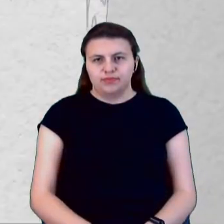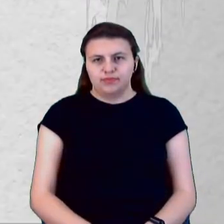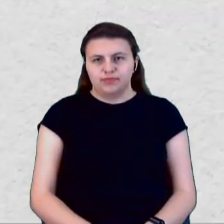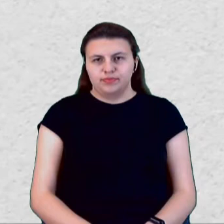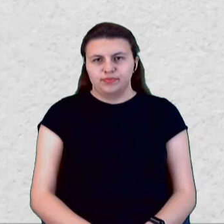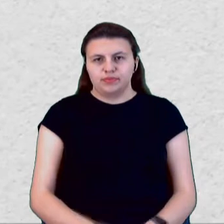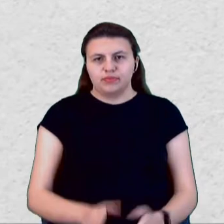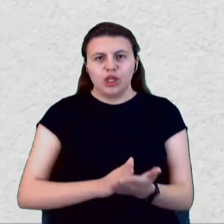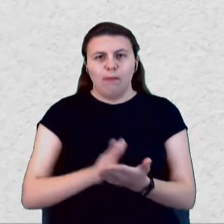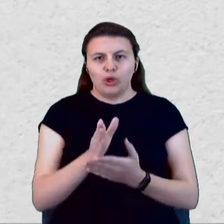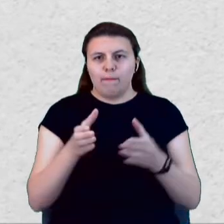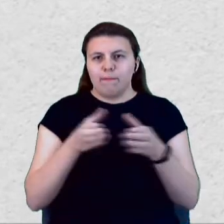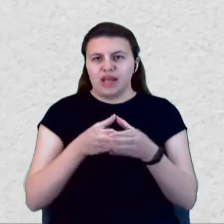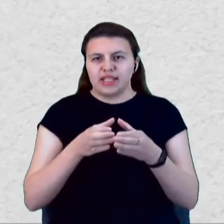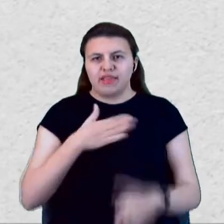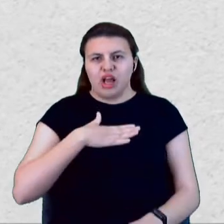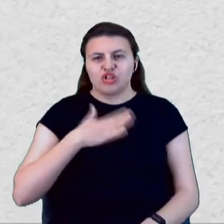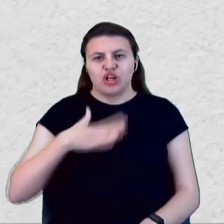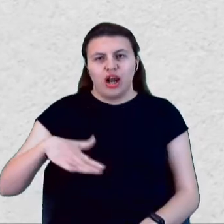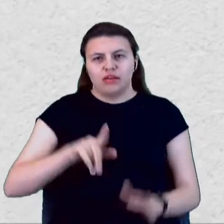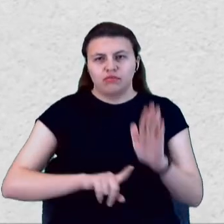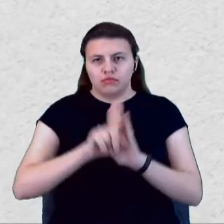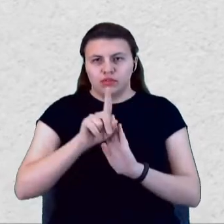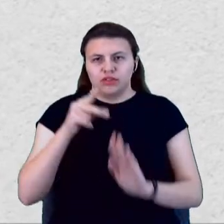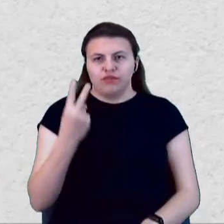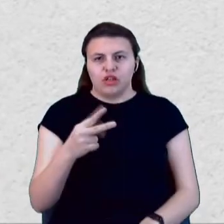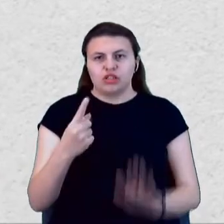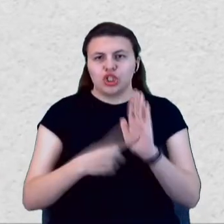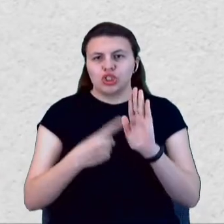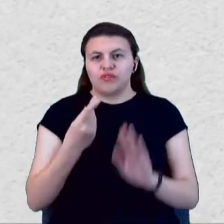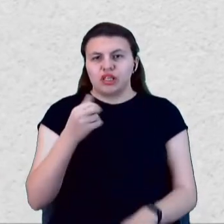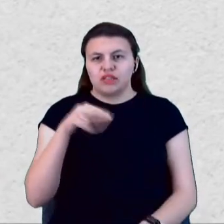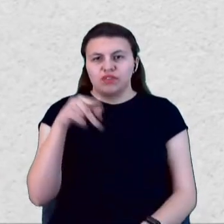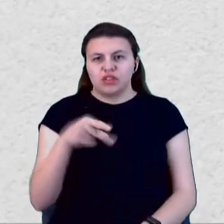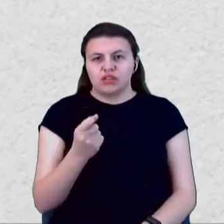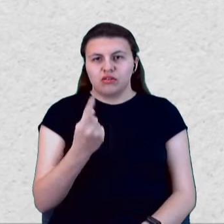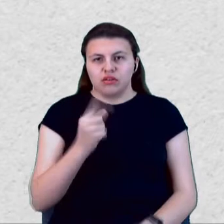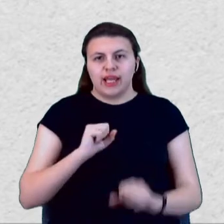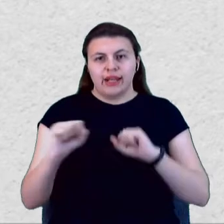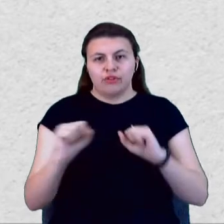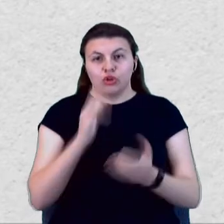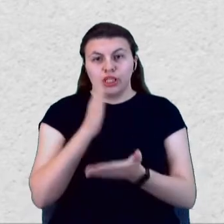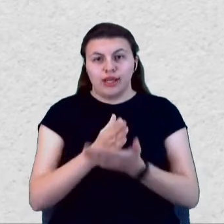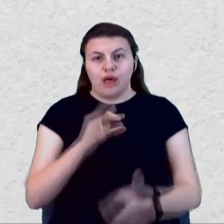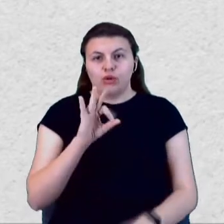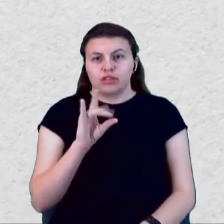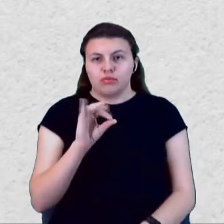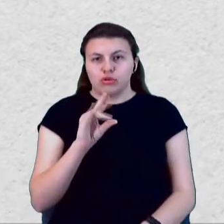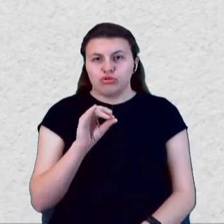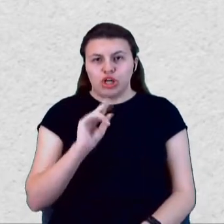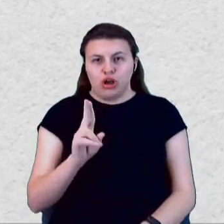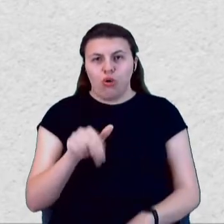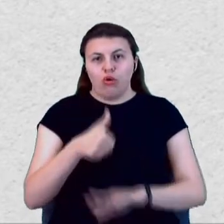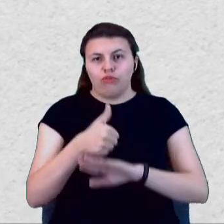Політична партія «Наш край» заснована 26 вересня 2011 року. Керівником партії є Олександр Мазурчак. Головою